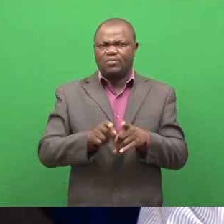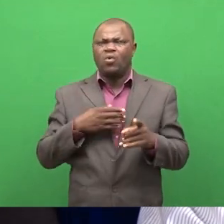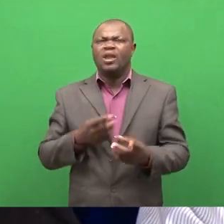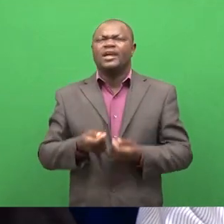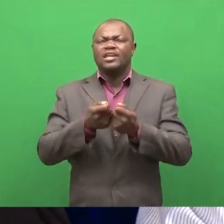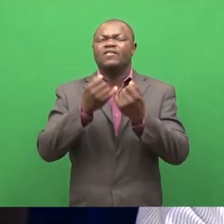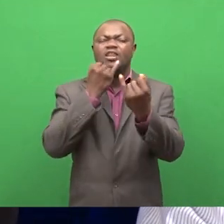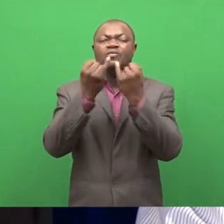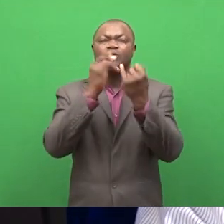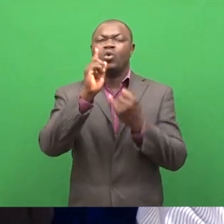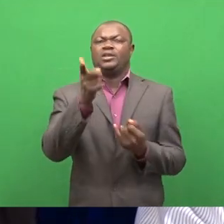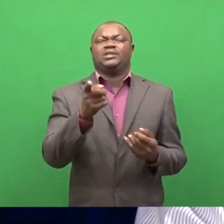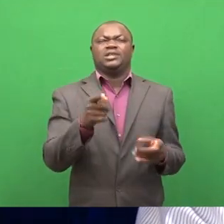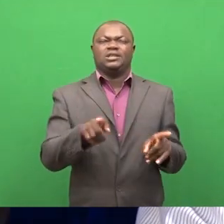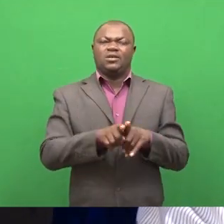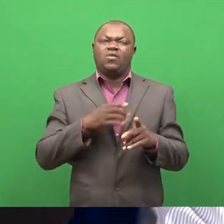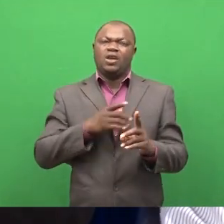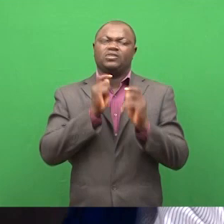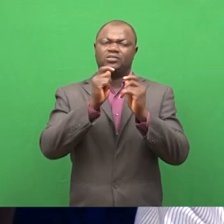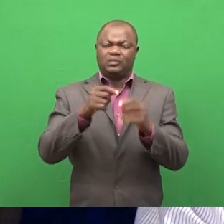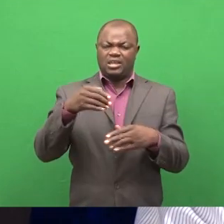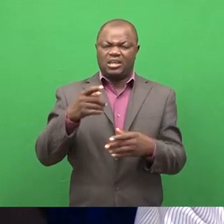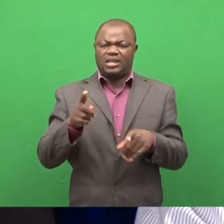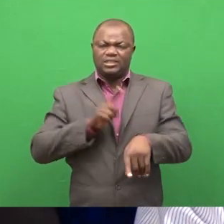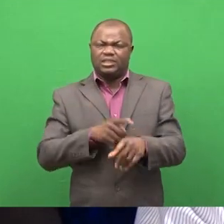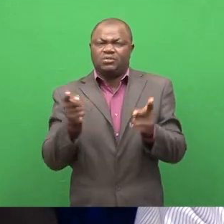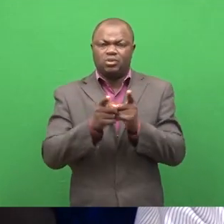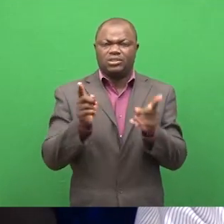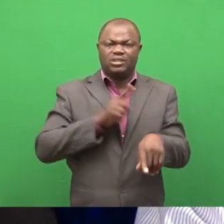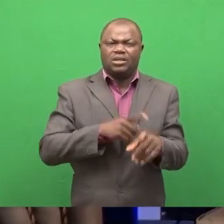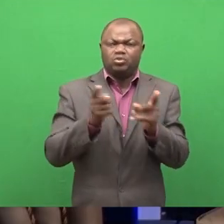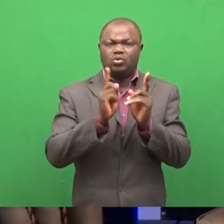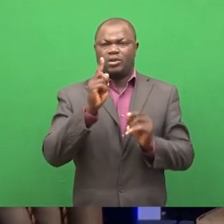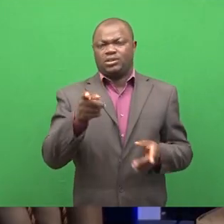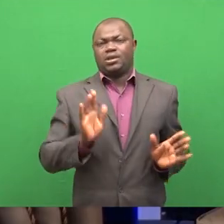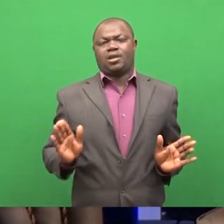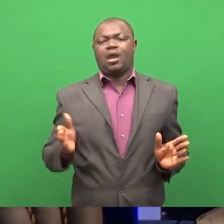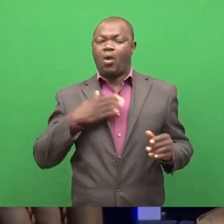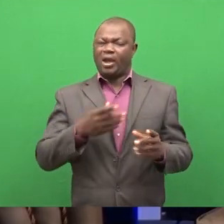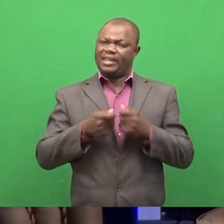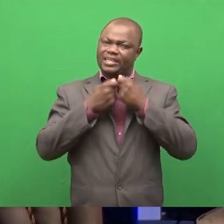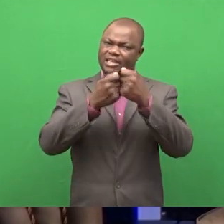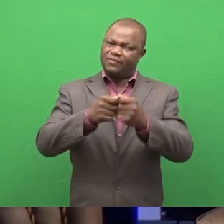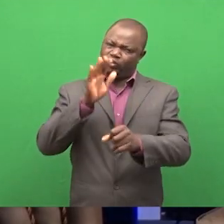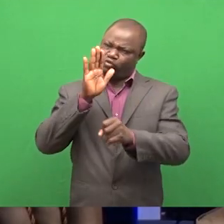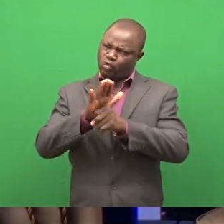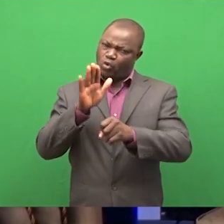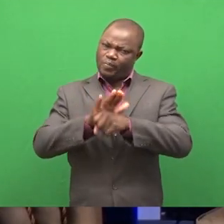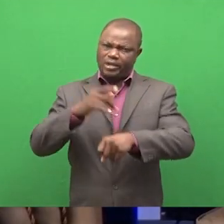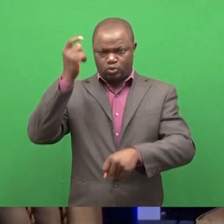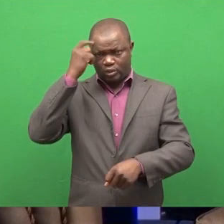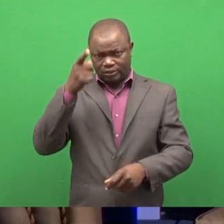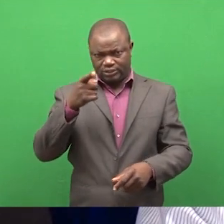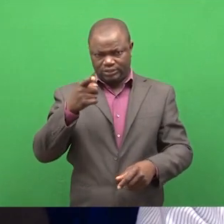information inongoenda ichingopiwa ari pano nepapo asi tiri kuti ruzivo rwakadzama runonzi comprehensive